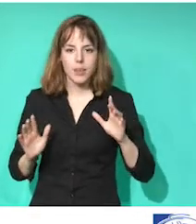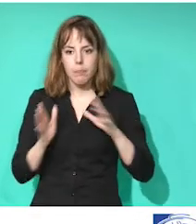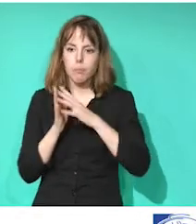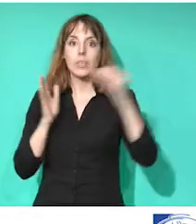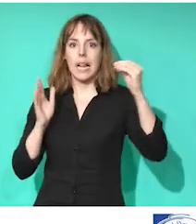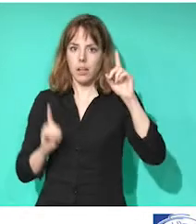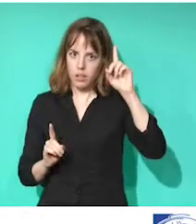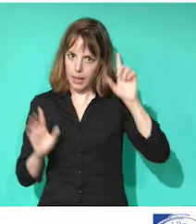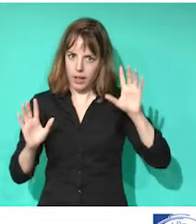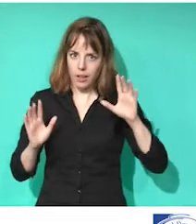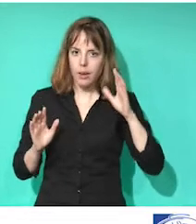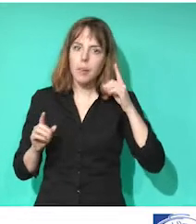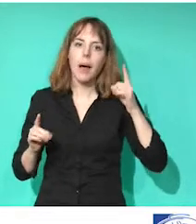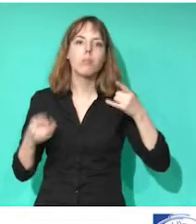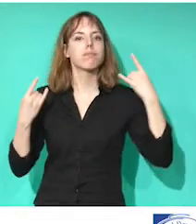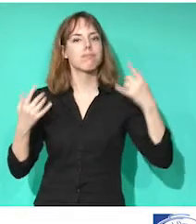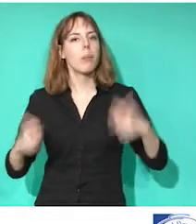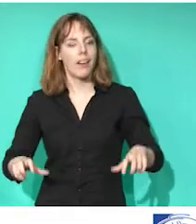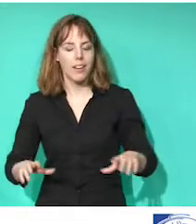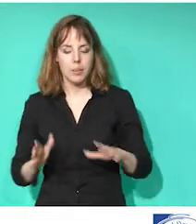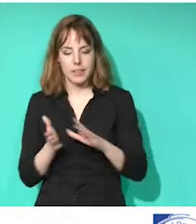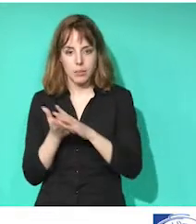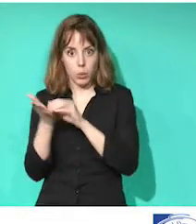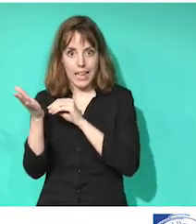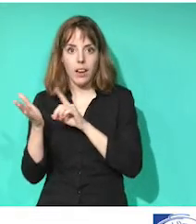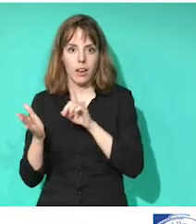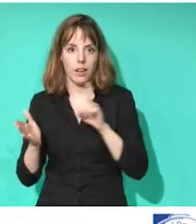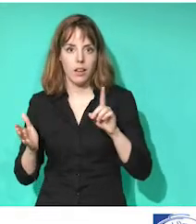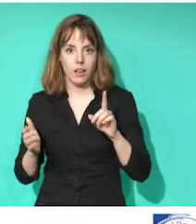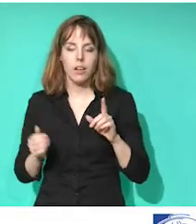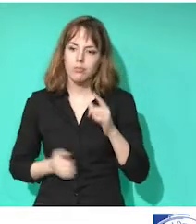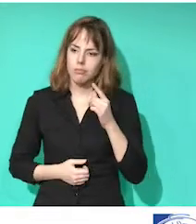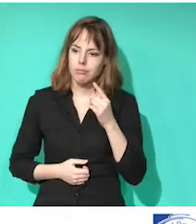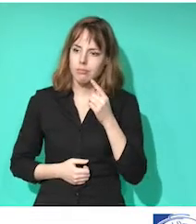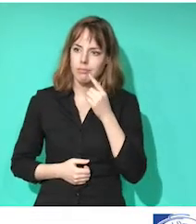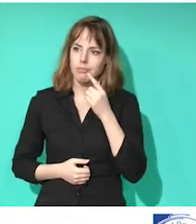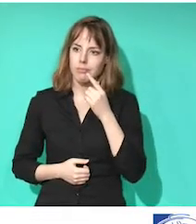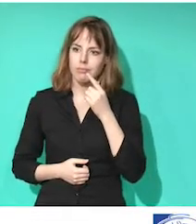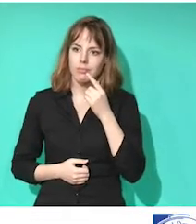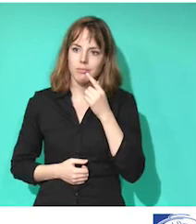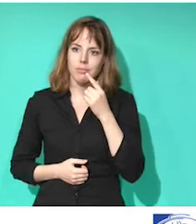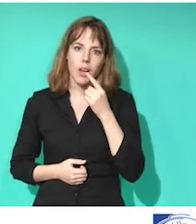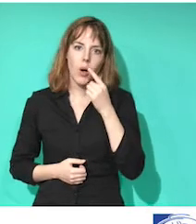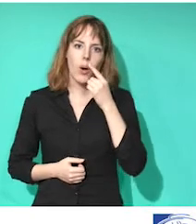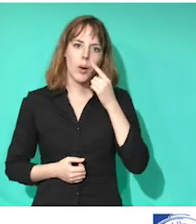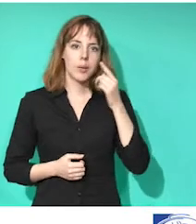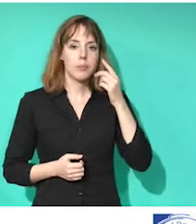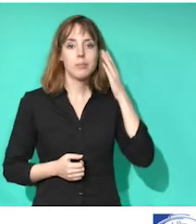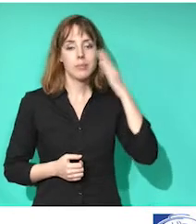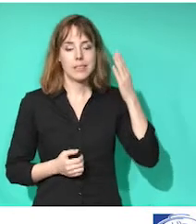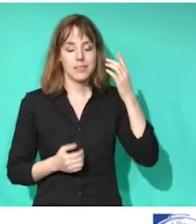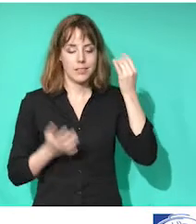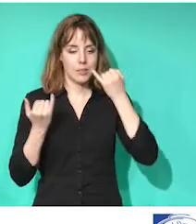modèle, c'est souvent important pour certaines. Je pense qu'un homme n'aurait jamais pensé prendre ses pincettes, pour dire ça. C'est